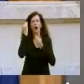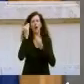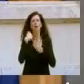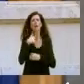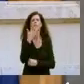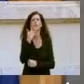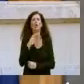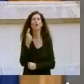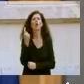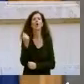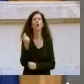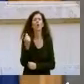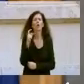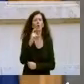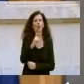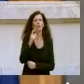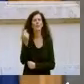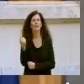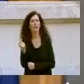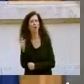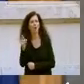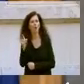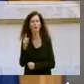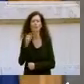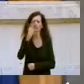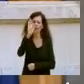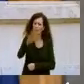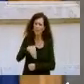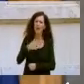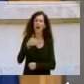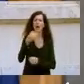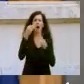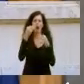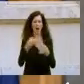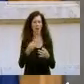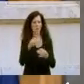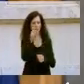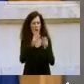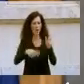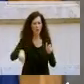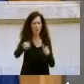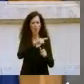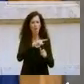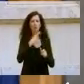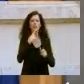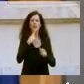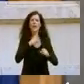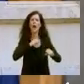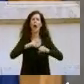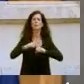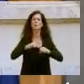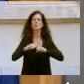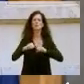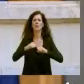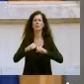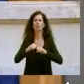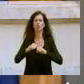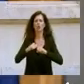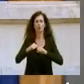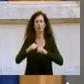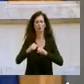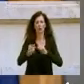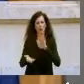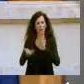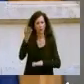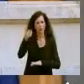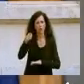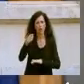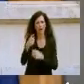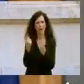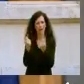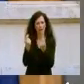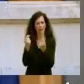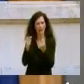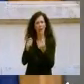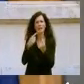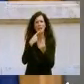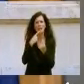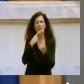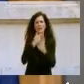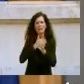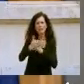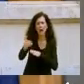rispondere di danno erariale coi funzionari quegli amministratori che hanno ritardato la realizzazione delle opere